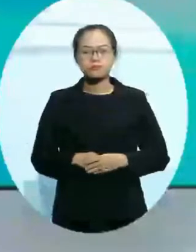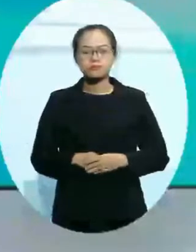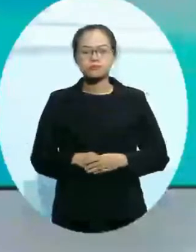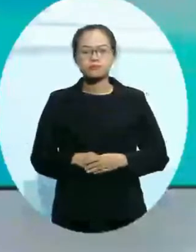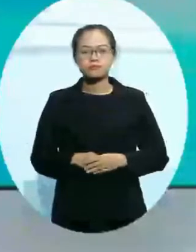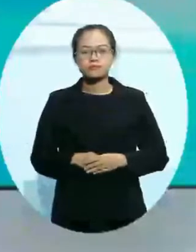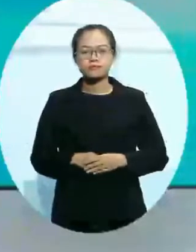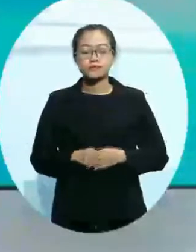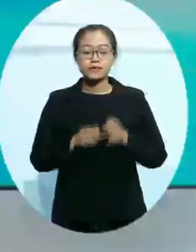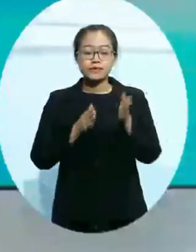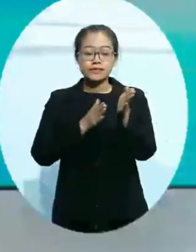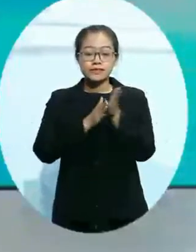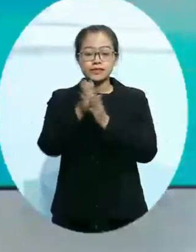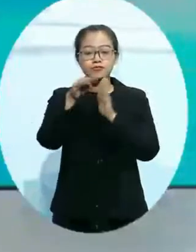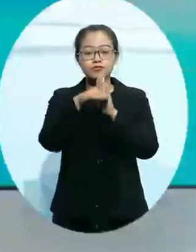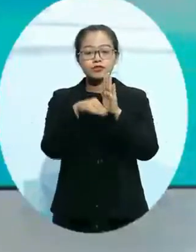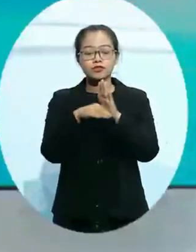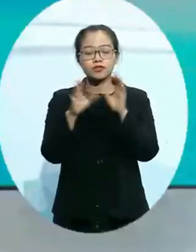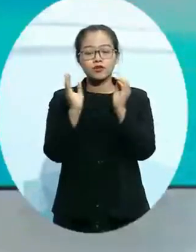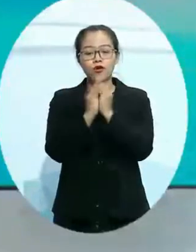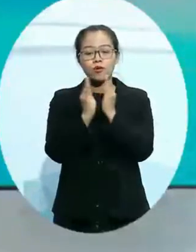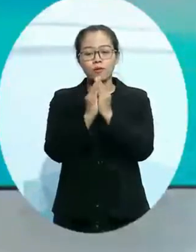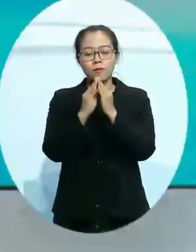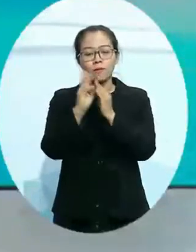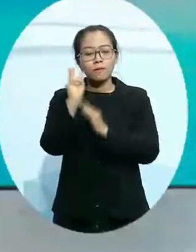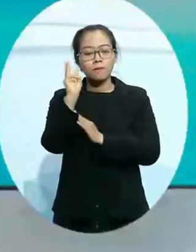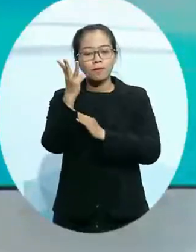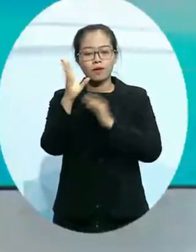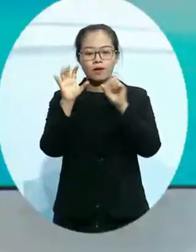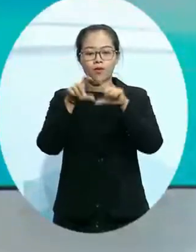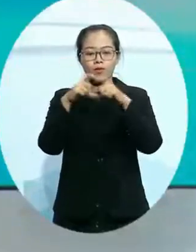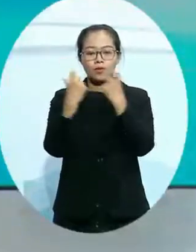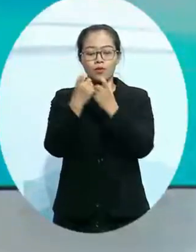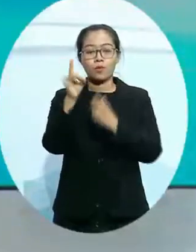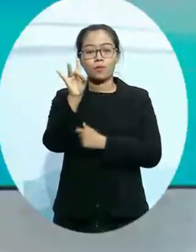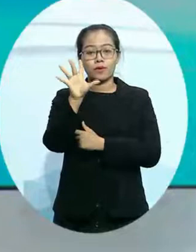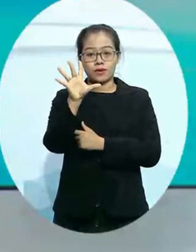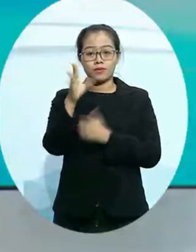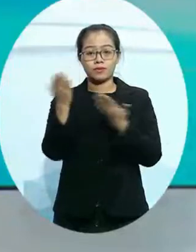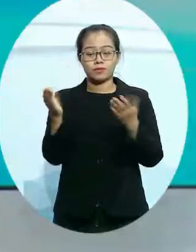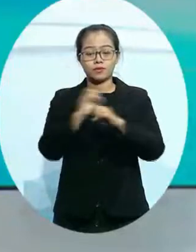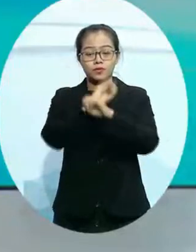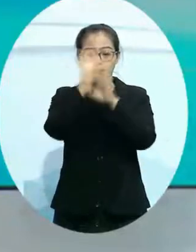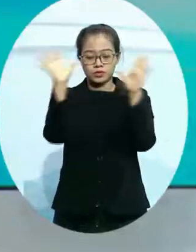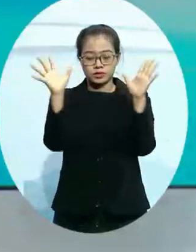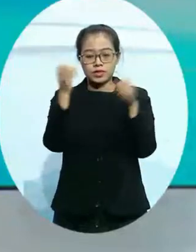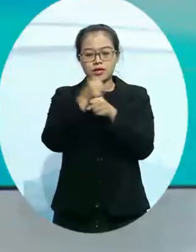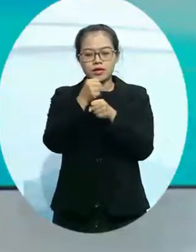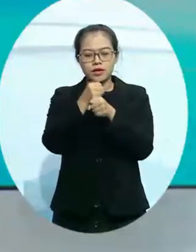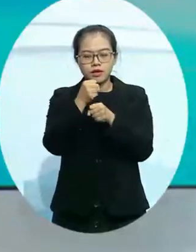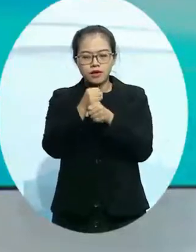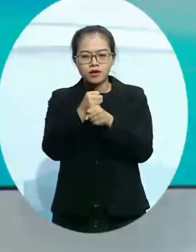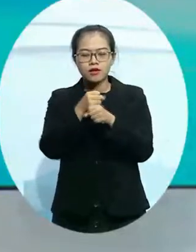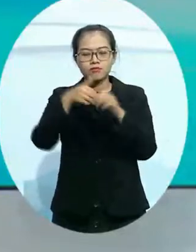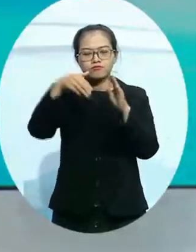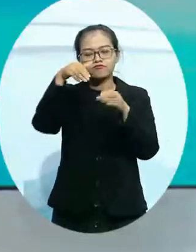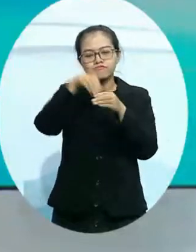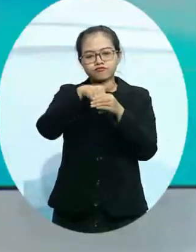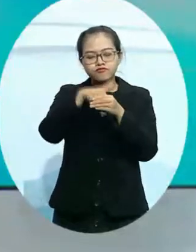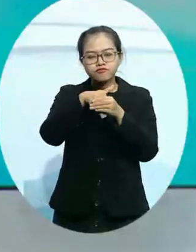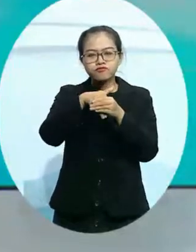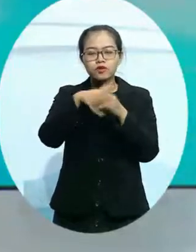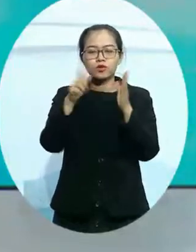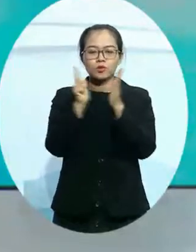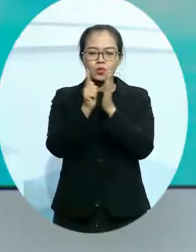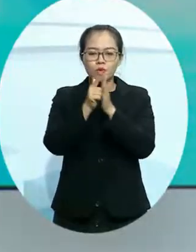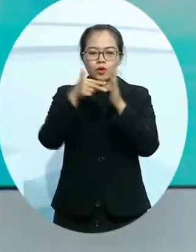Thưa quý vị, tiếp tục chương trình kỳ họp thứ 3 Quốc hội khóa 15, sáng nay Quốc hội làm việc tại hội trường biểu quyết thông qua một số luật, nghị quyết đã được thảo luận